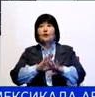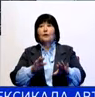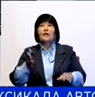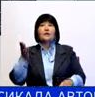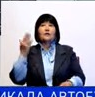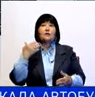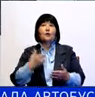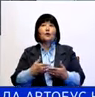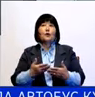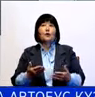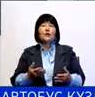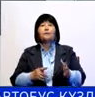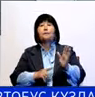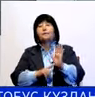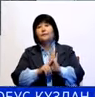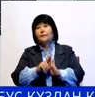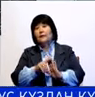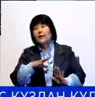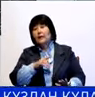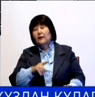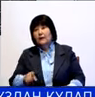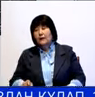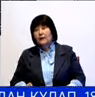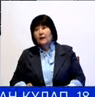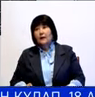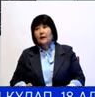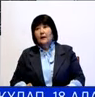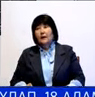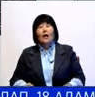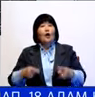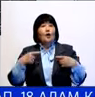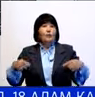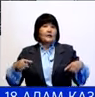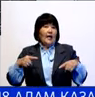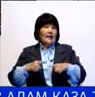и по сторонамз тех